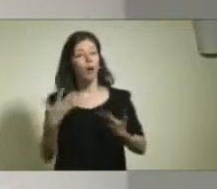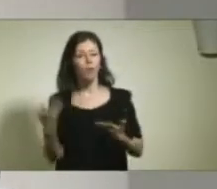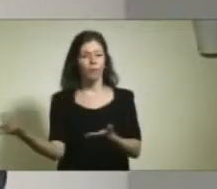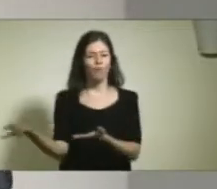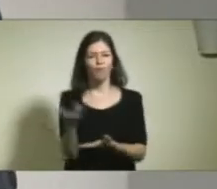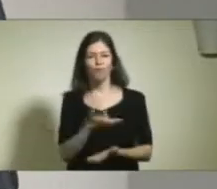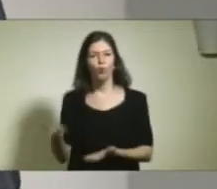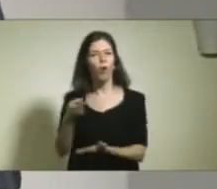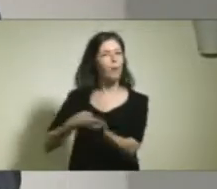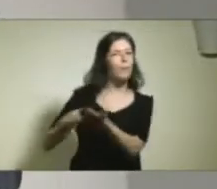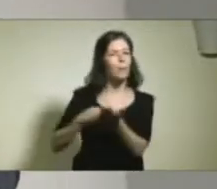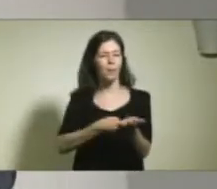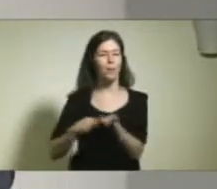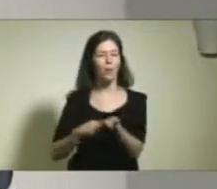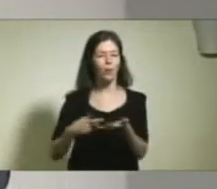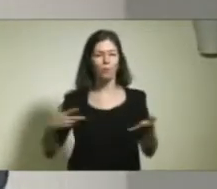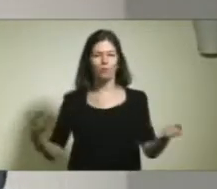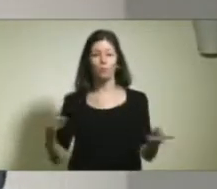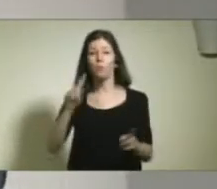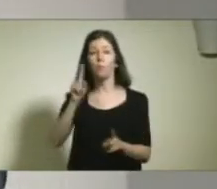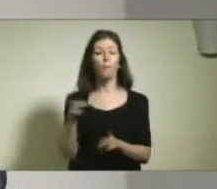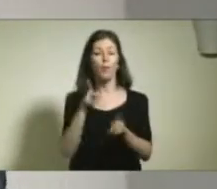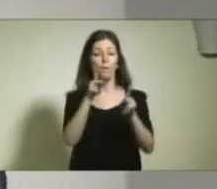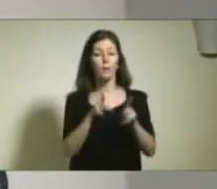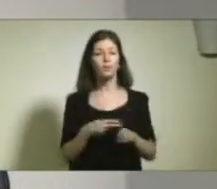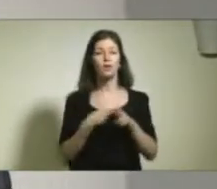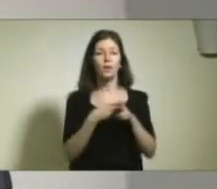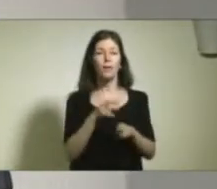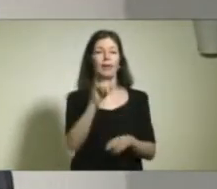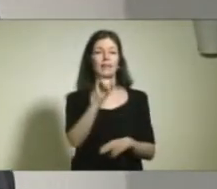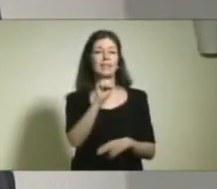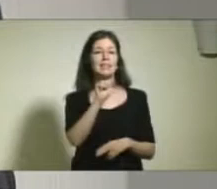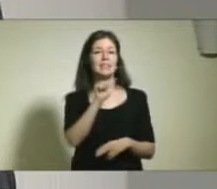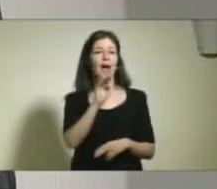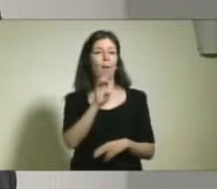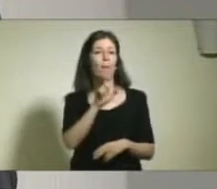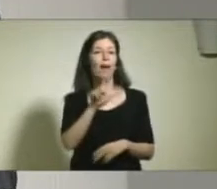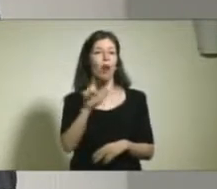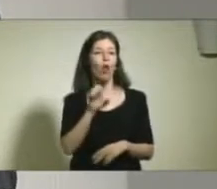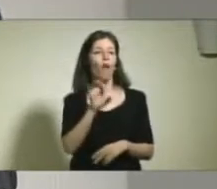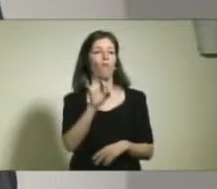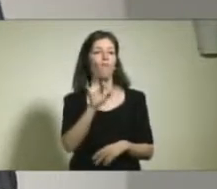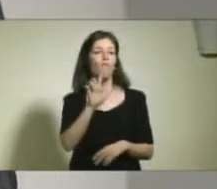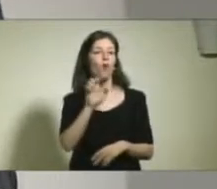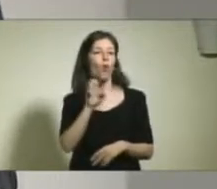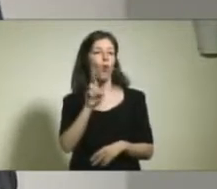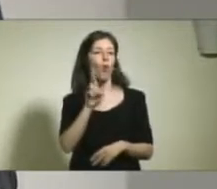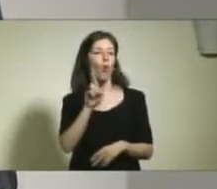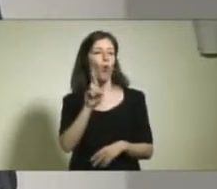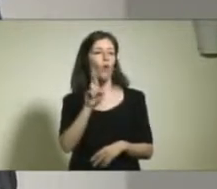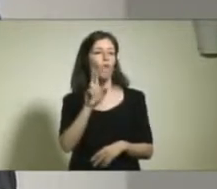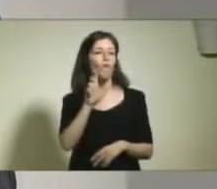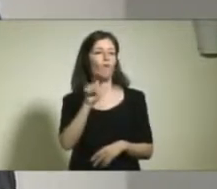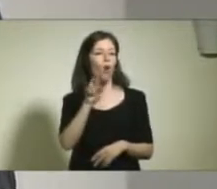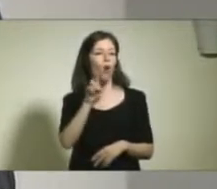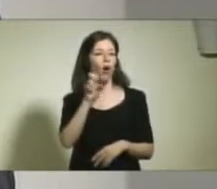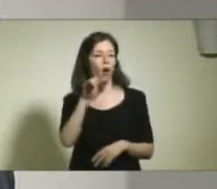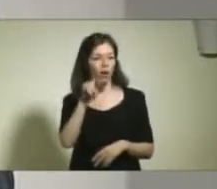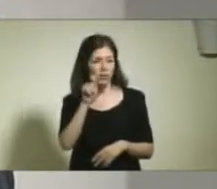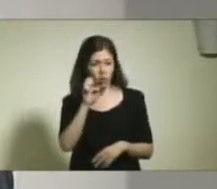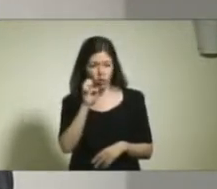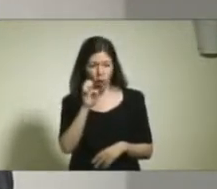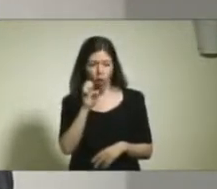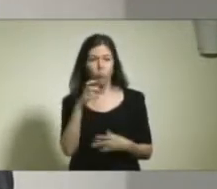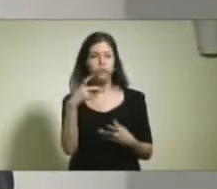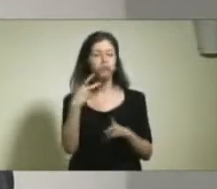débat. Donc, la première personne, c'est Isabelle Fleurance. Donc, elle est la secrétaire fédérale de